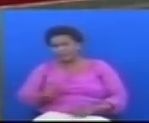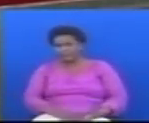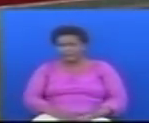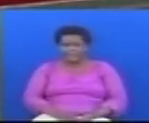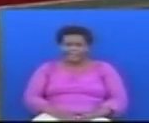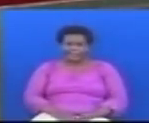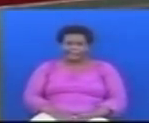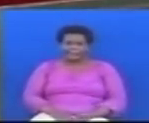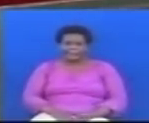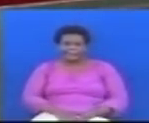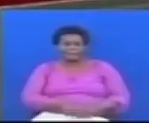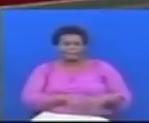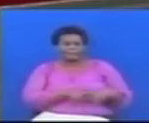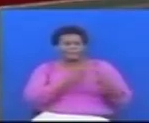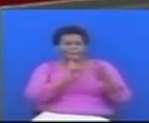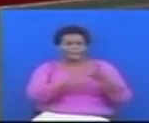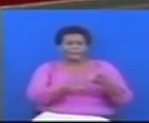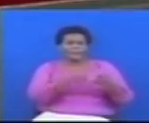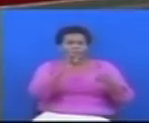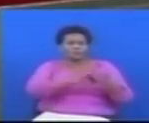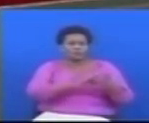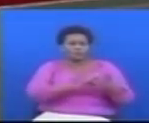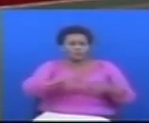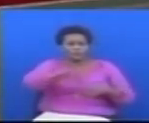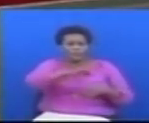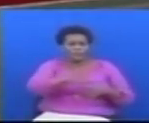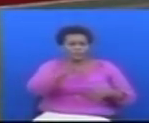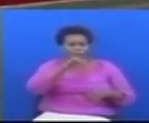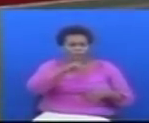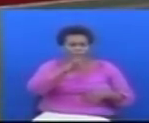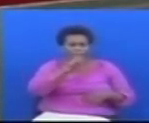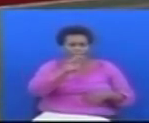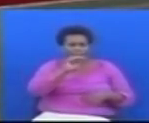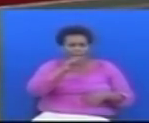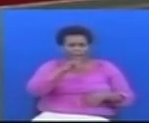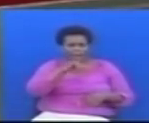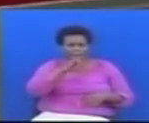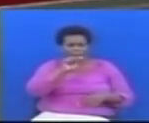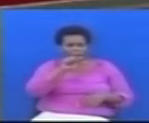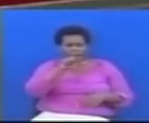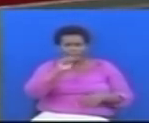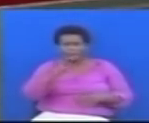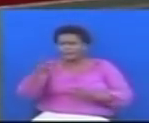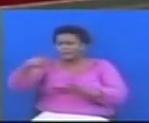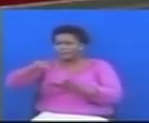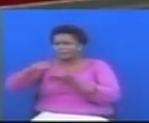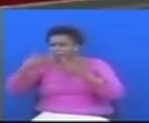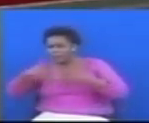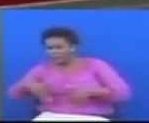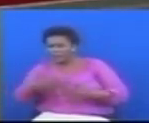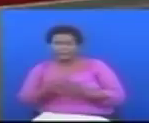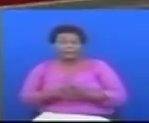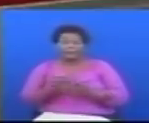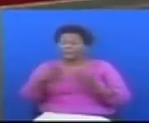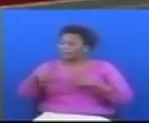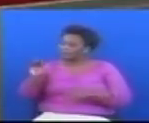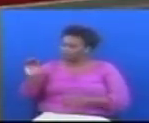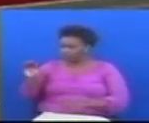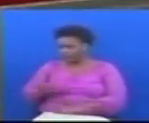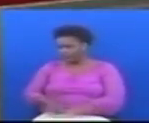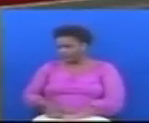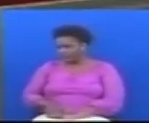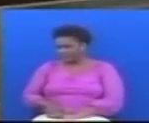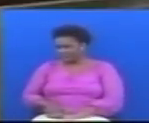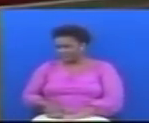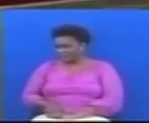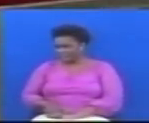katika maeneo ya Mbaga na Mkamala na kikemu na kituo cha afya. Nataka nimtaarifu Mheshimiwa mbunge